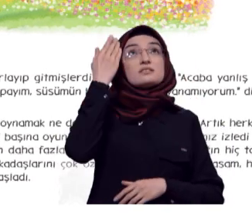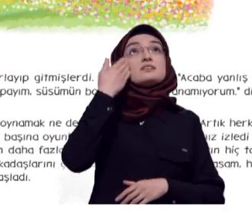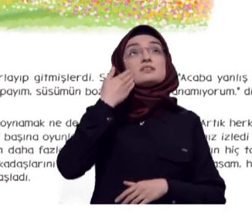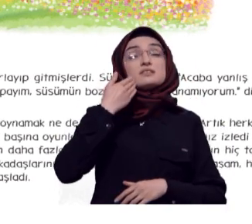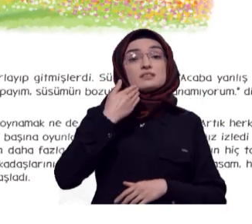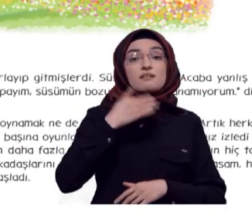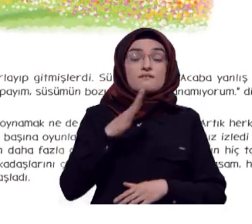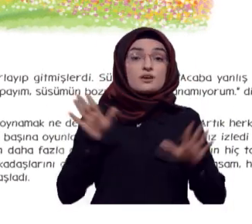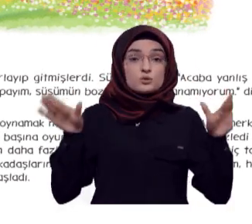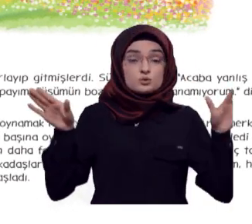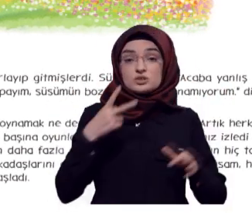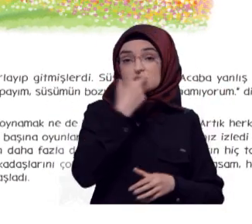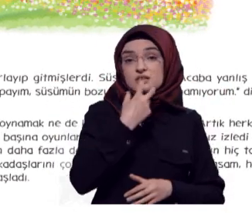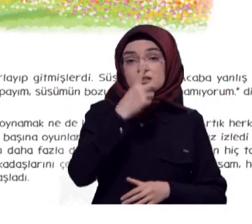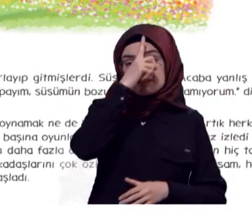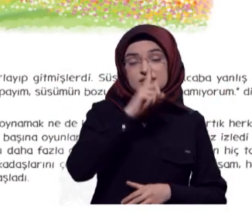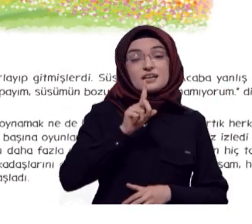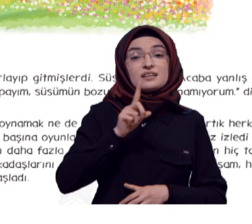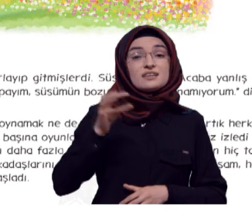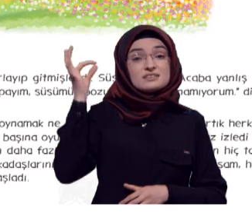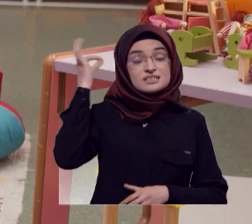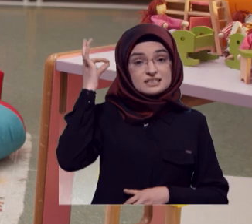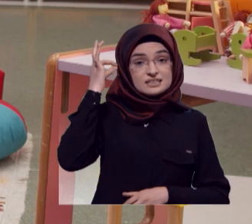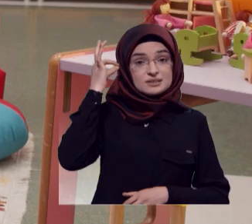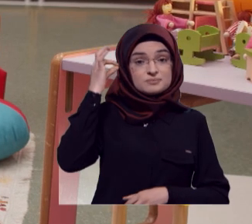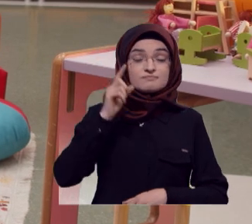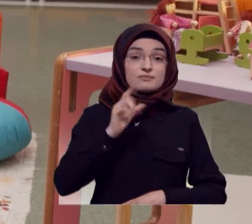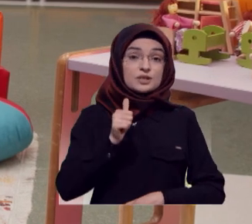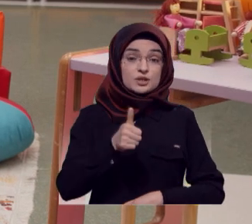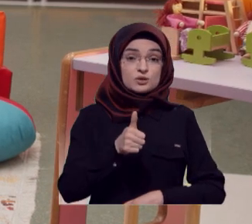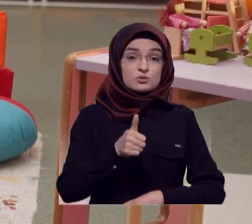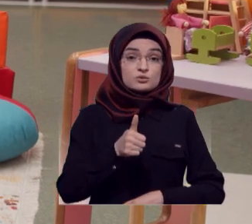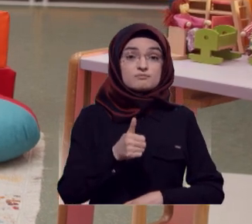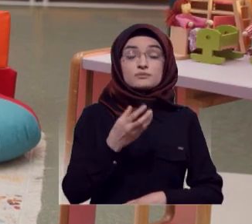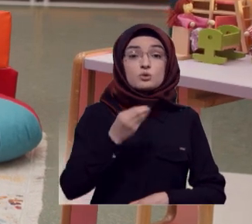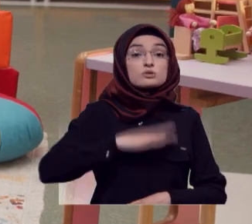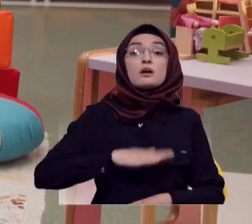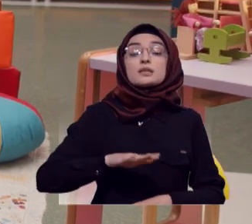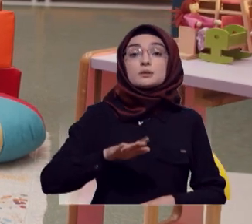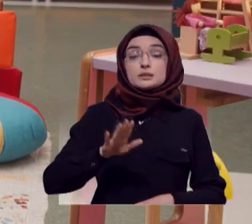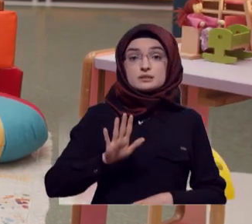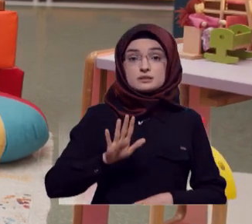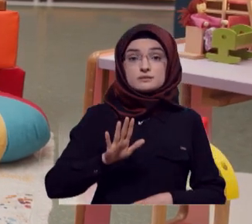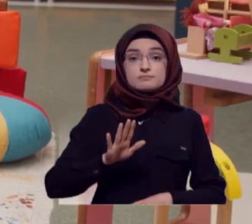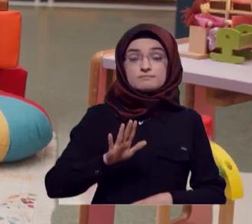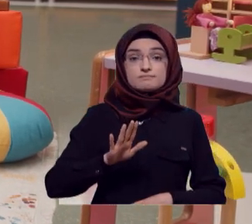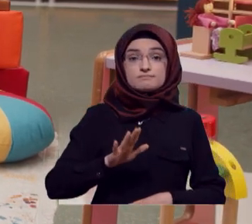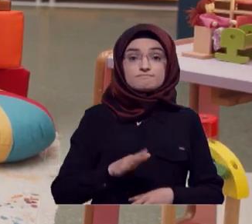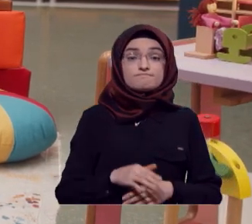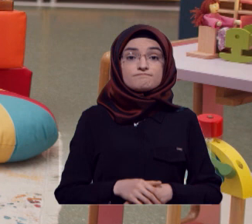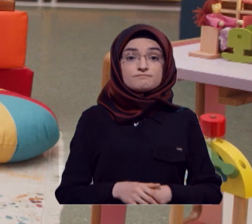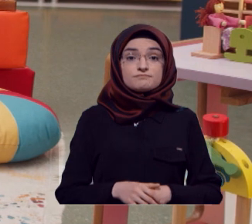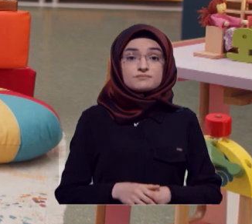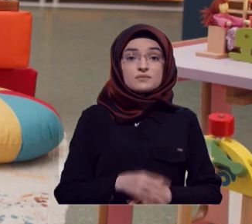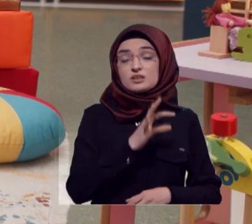ve kuşların şarkısını yalnız dinledi. Bir gün daha fazla dayanamadı ve "Ama